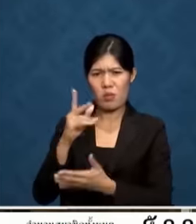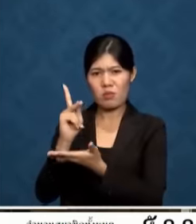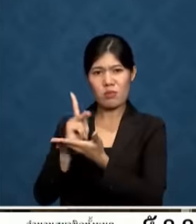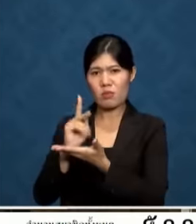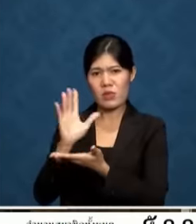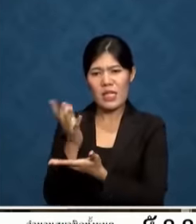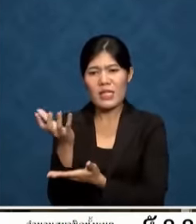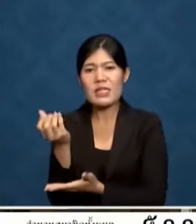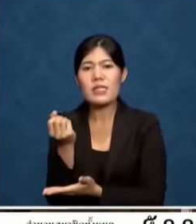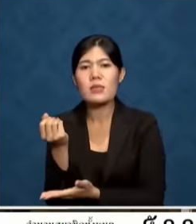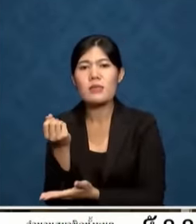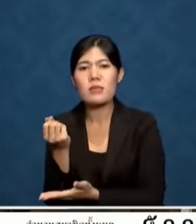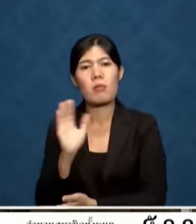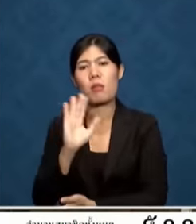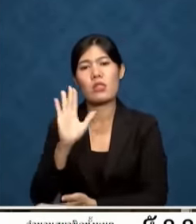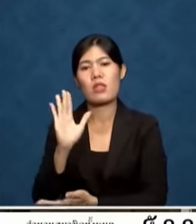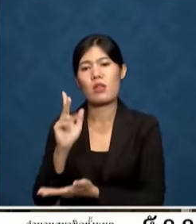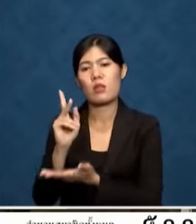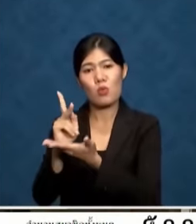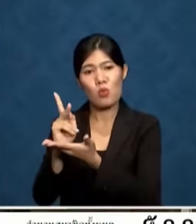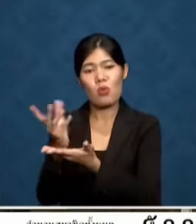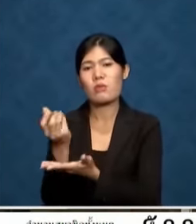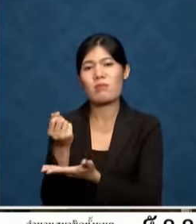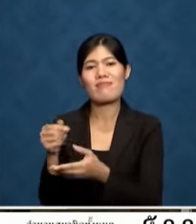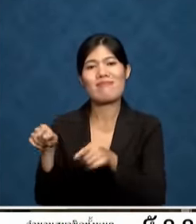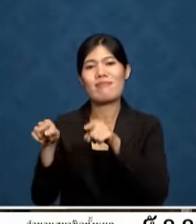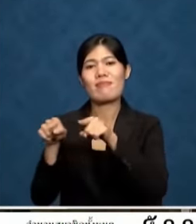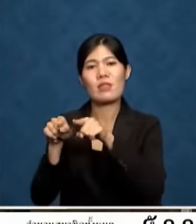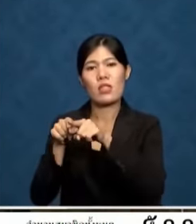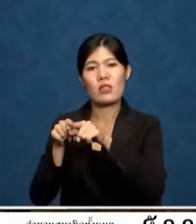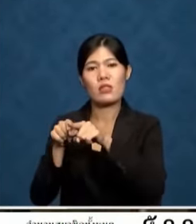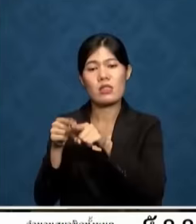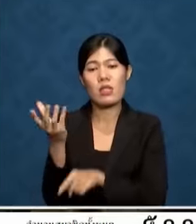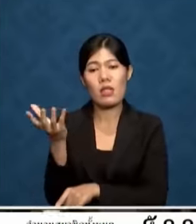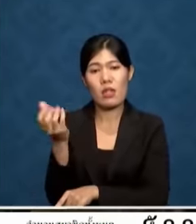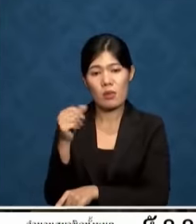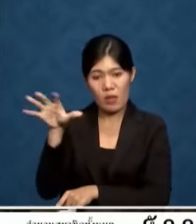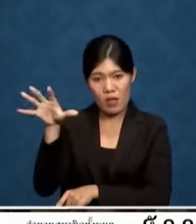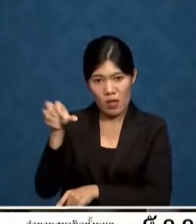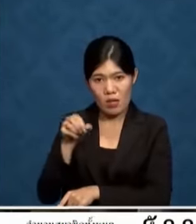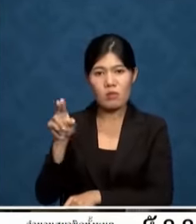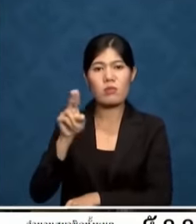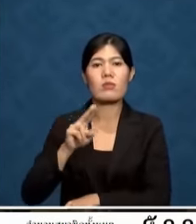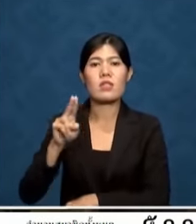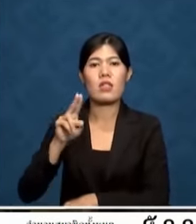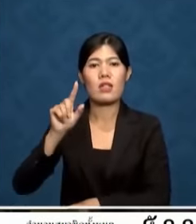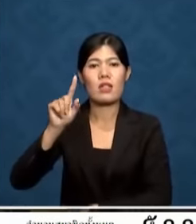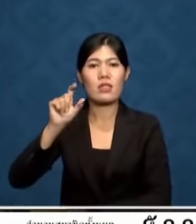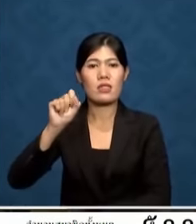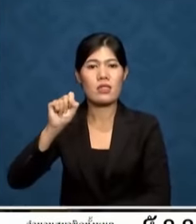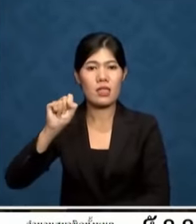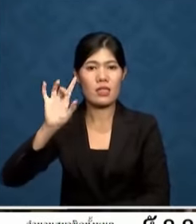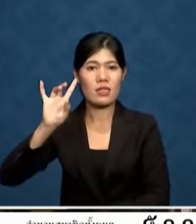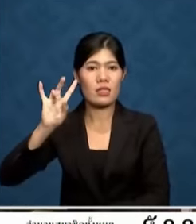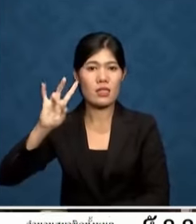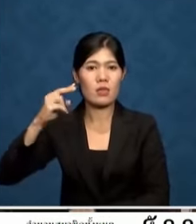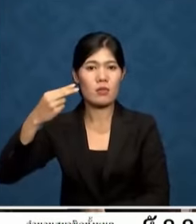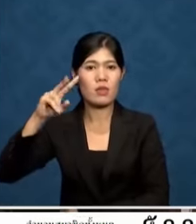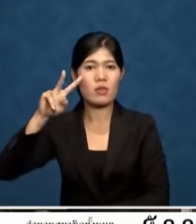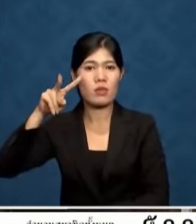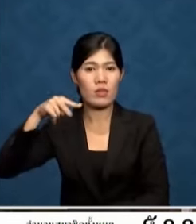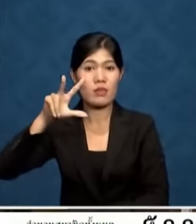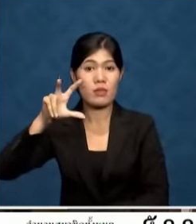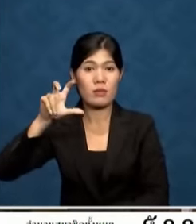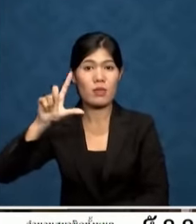ยื้มมันก็พอกันนั่นแหละครับหรือเอามาใช้ก่อนจะเอาจากธกส17300